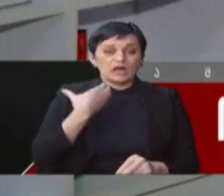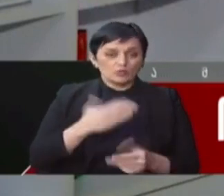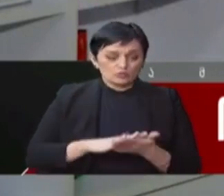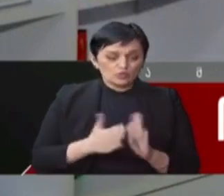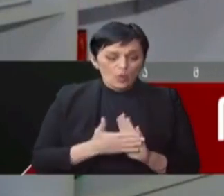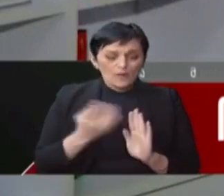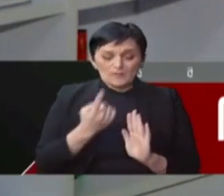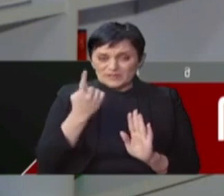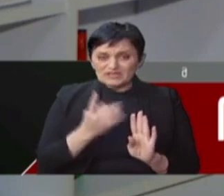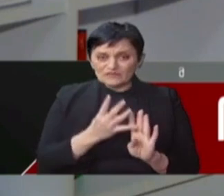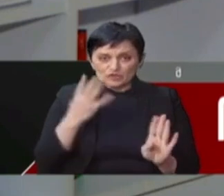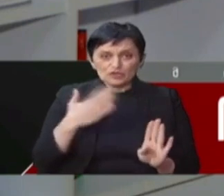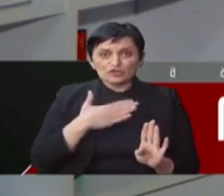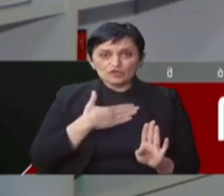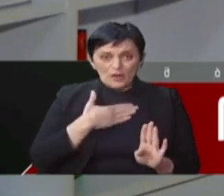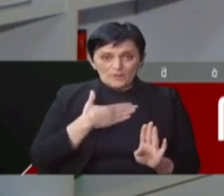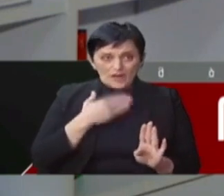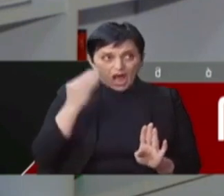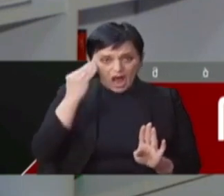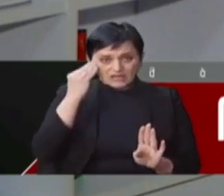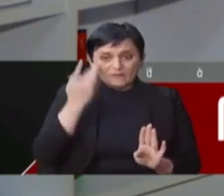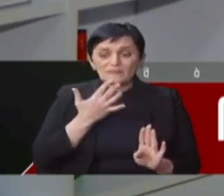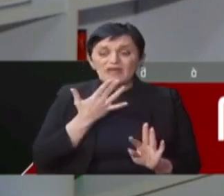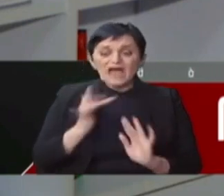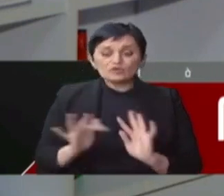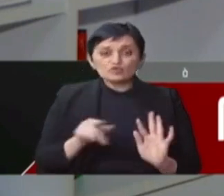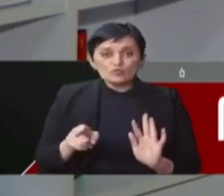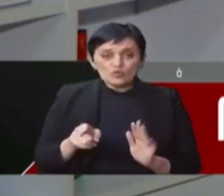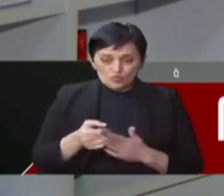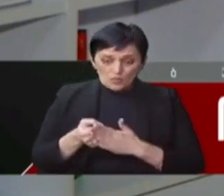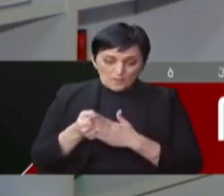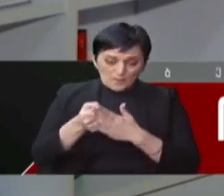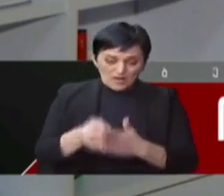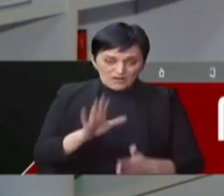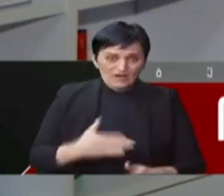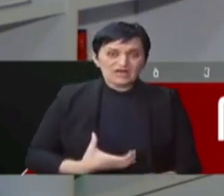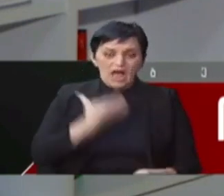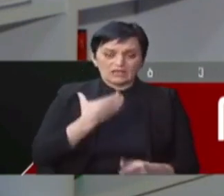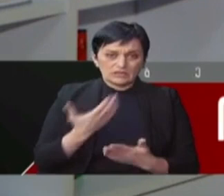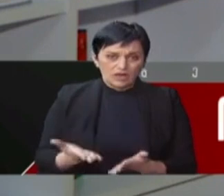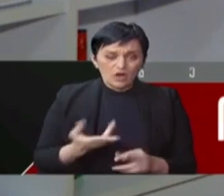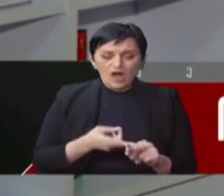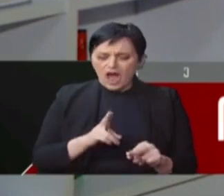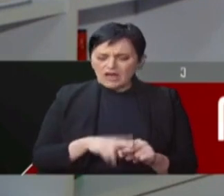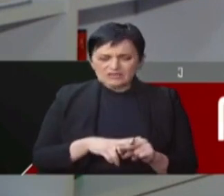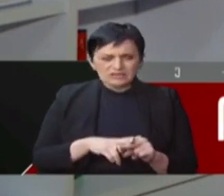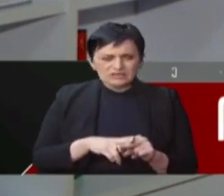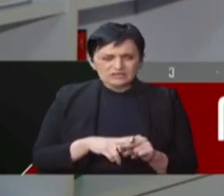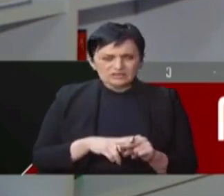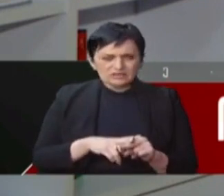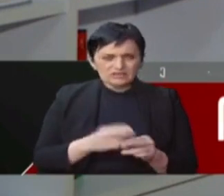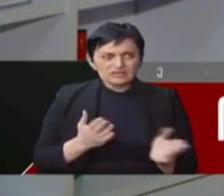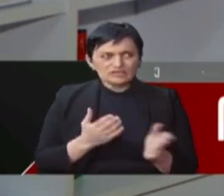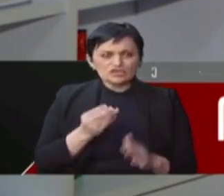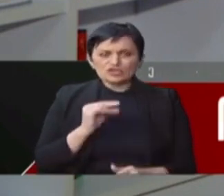რიგში ჩემი აზრით ნამდვილ კატასტროფამდე თავად ნაციონალურ მოძრაობას მიიყვანს ჩემი აზრით და ეს ძალიან ანუ